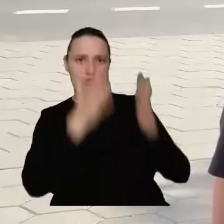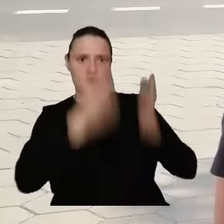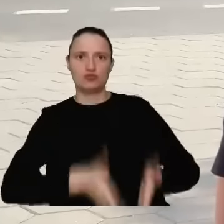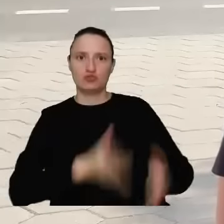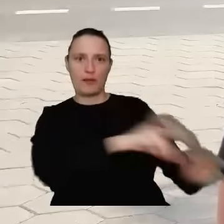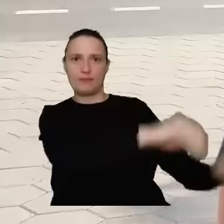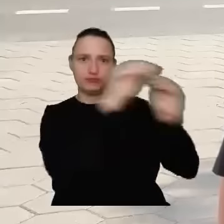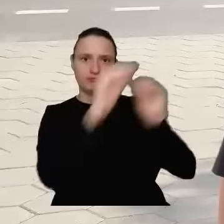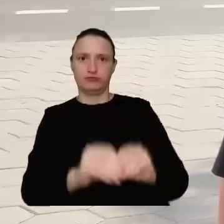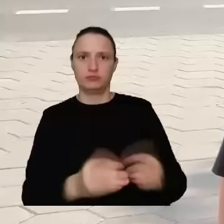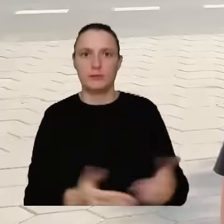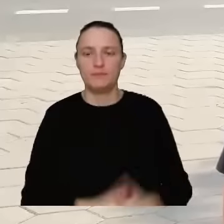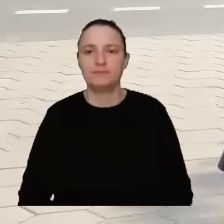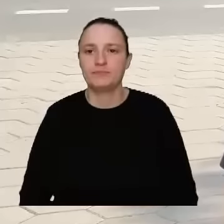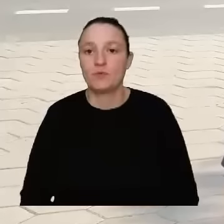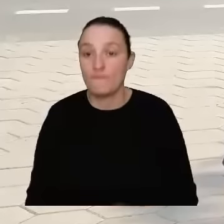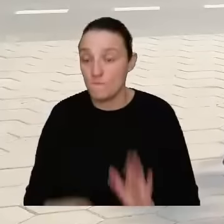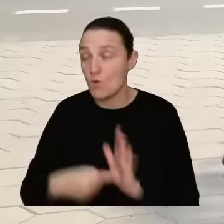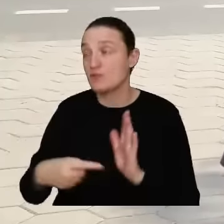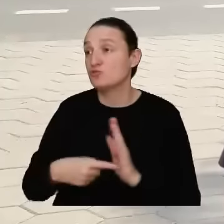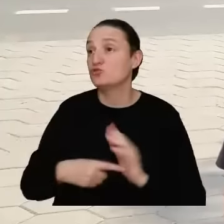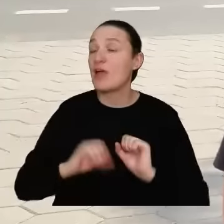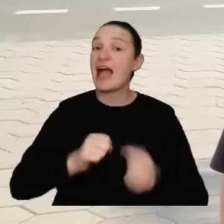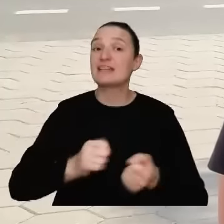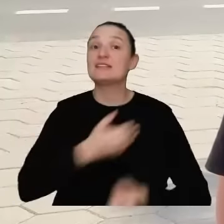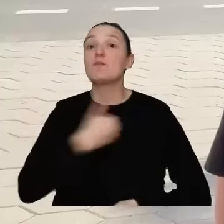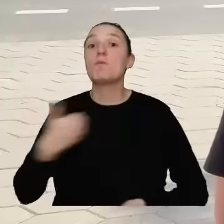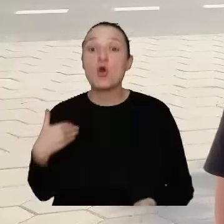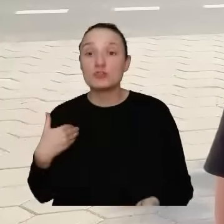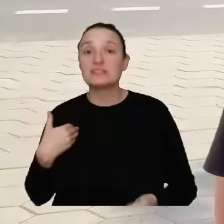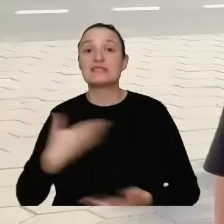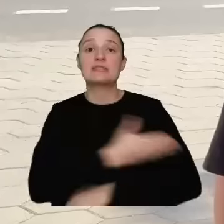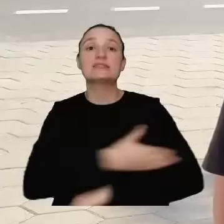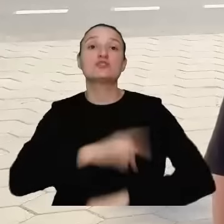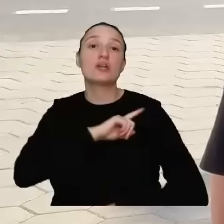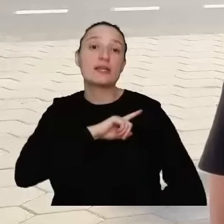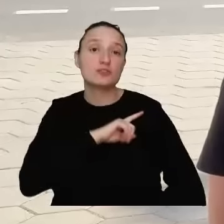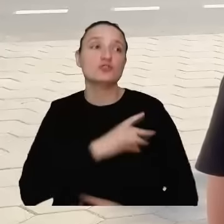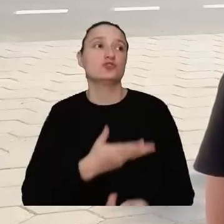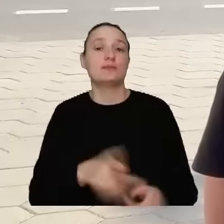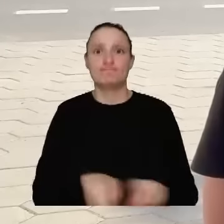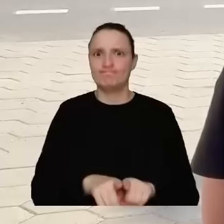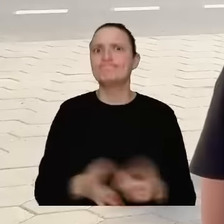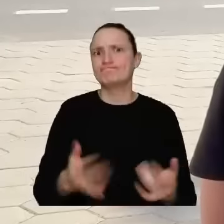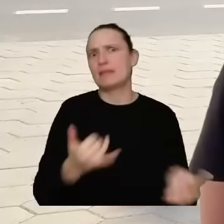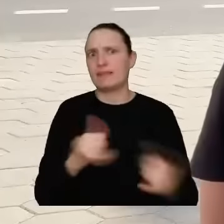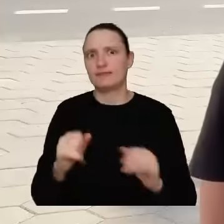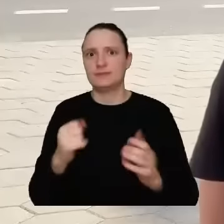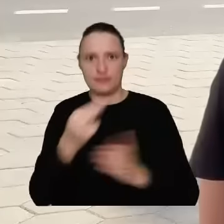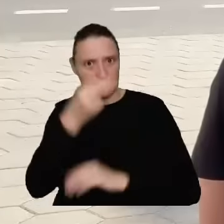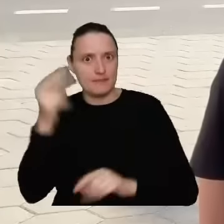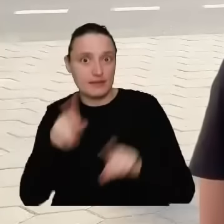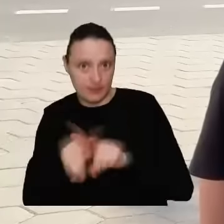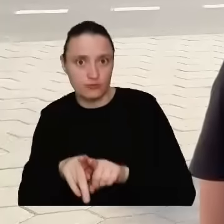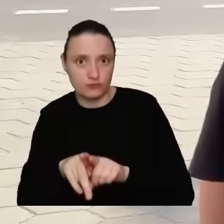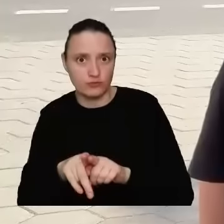kwestia aktywności polskich służb, Polskiej Straży Granicznej, to jest drugi temat, którym chcemy